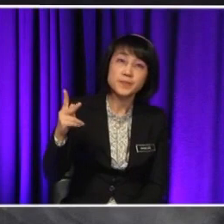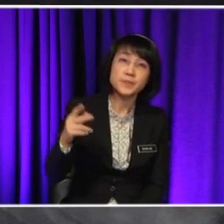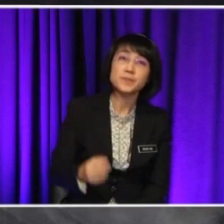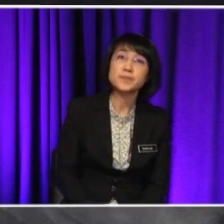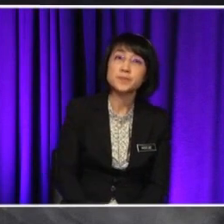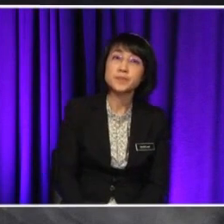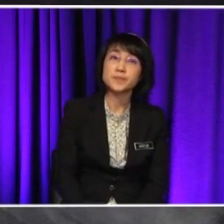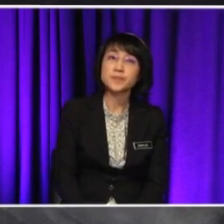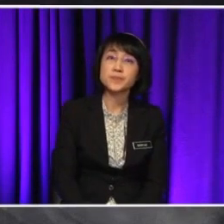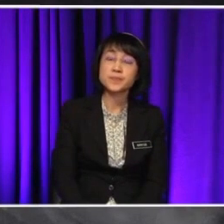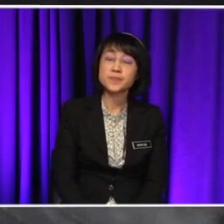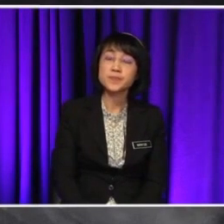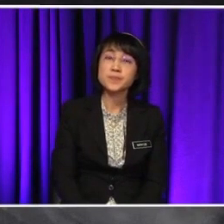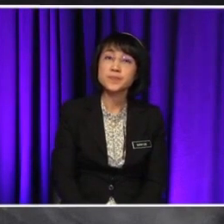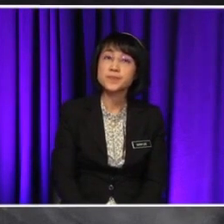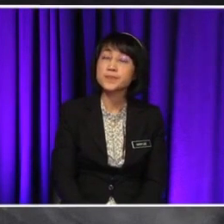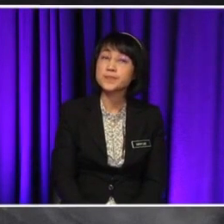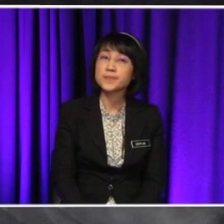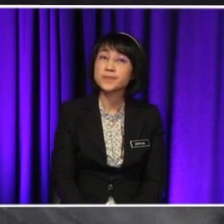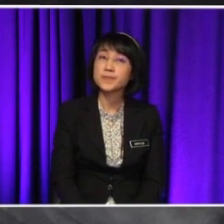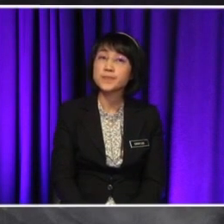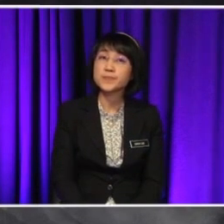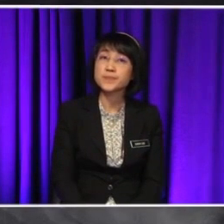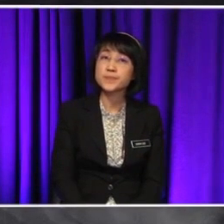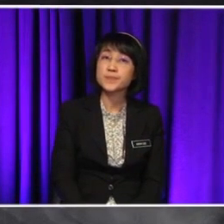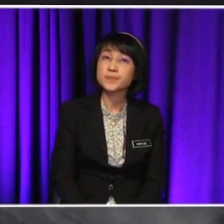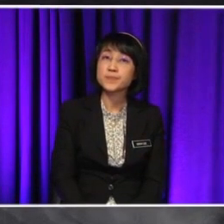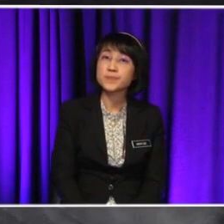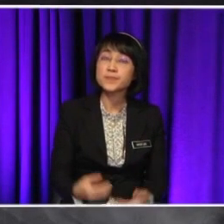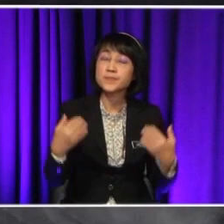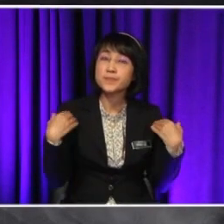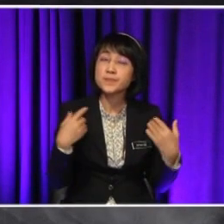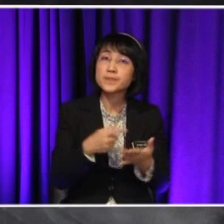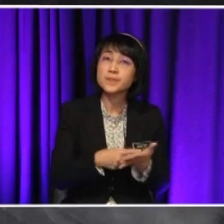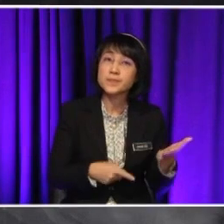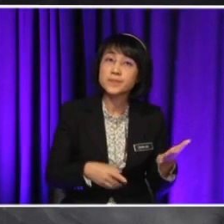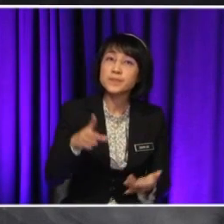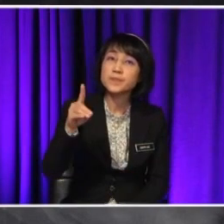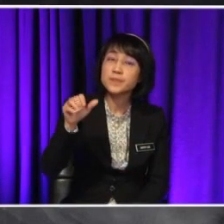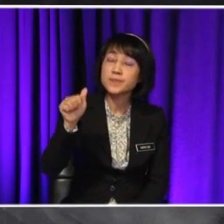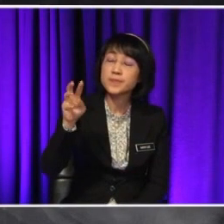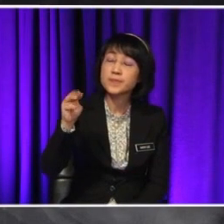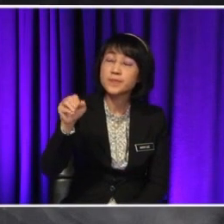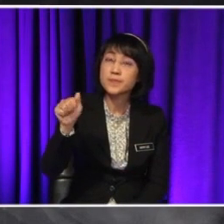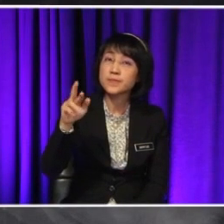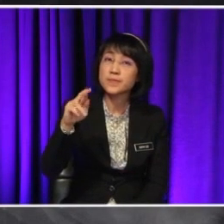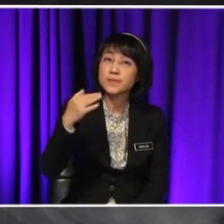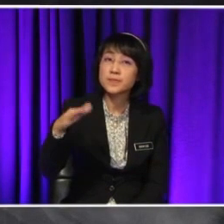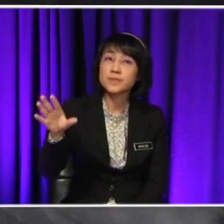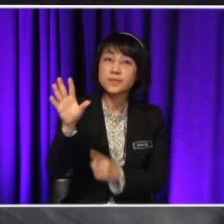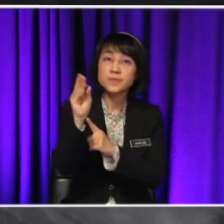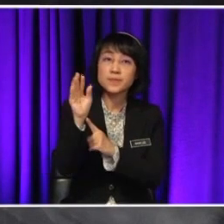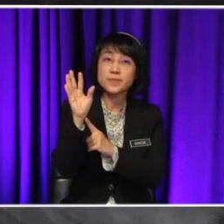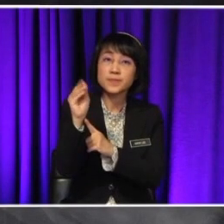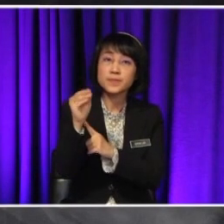tak guna dekat batik lukis. Betul. Tapi kalau dekat sini kita ada apa? Dama. Dama dan lilin. Okey, jadi campuran di